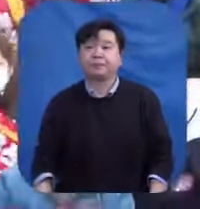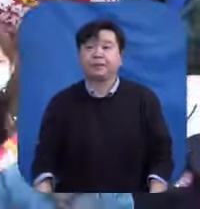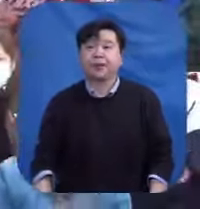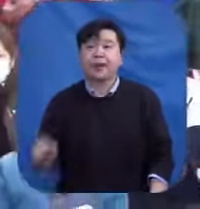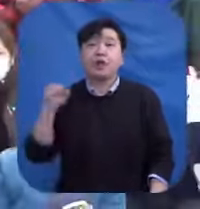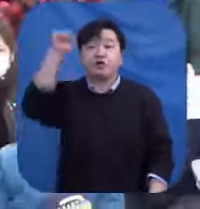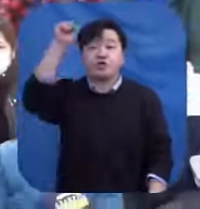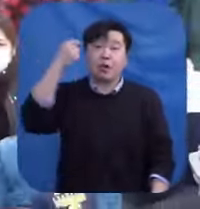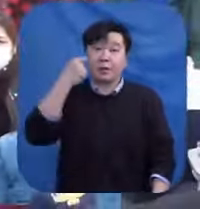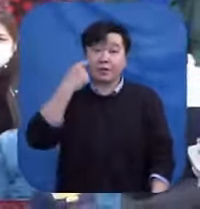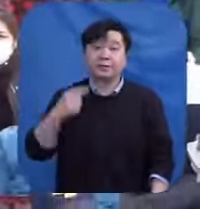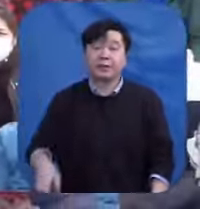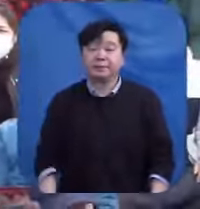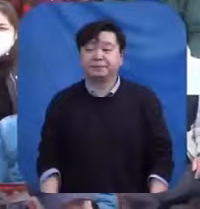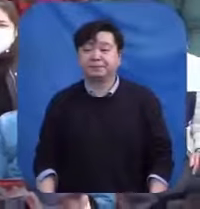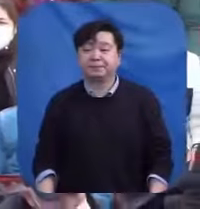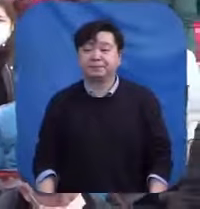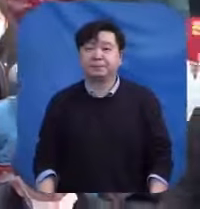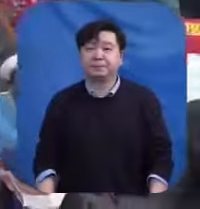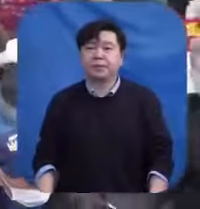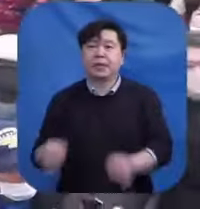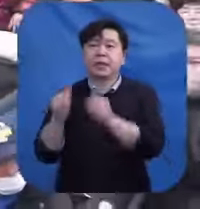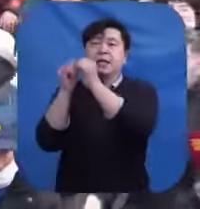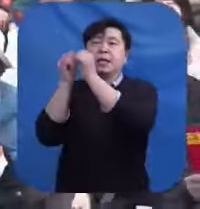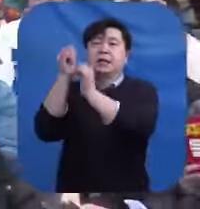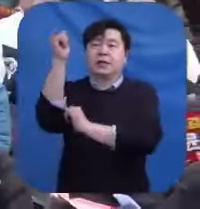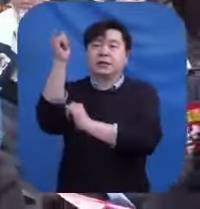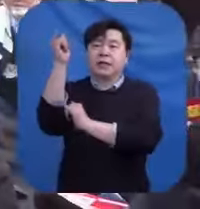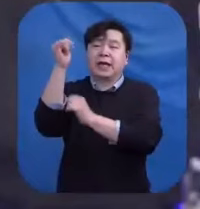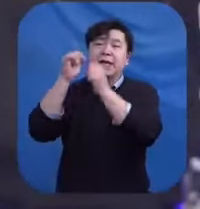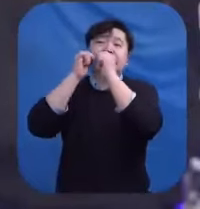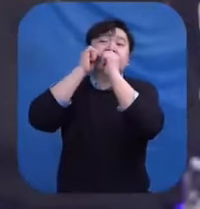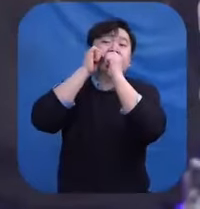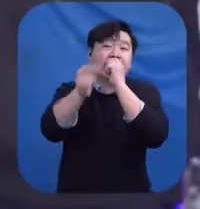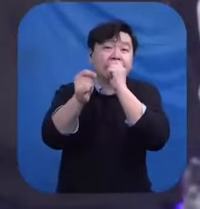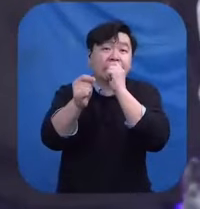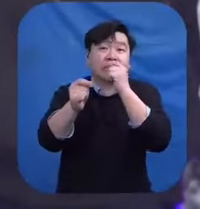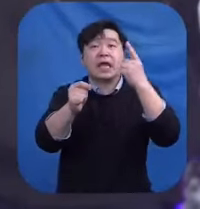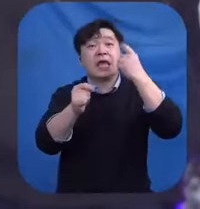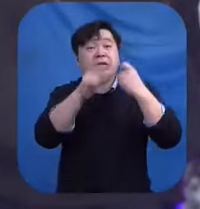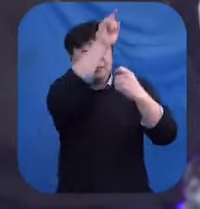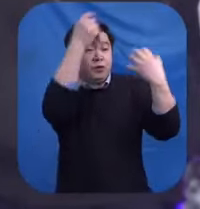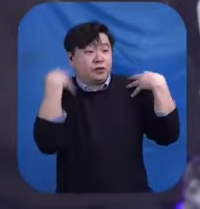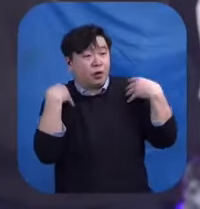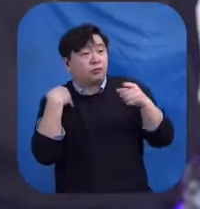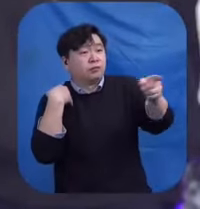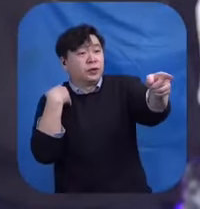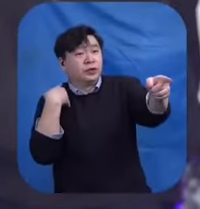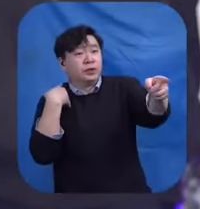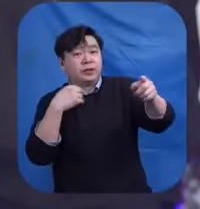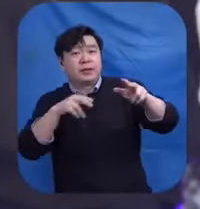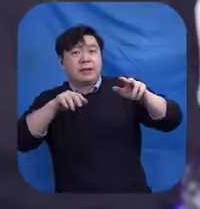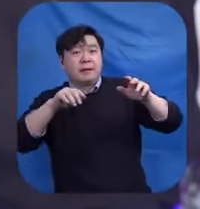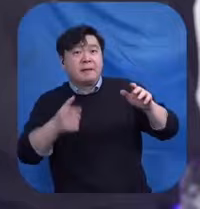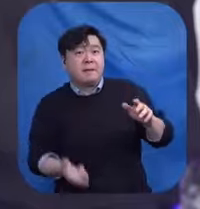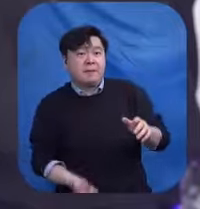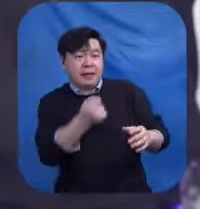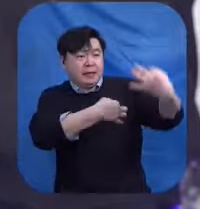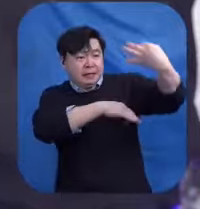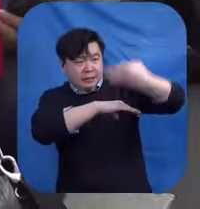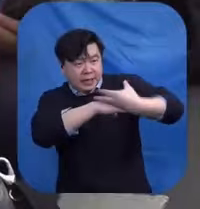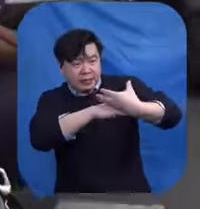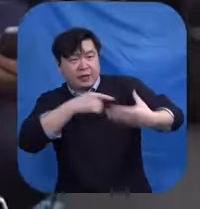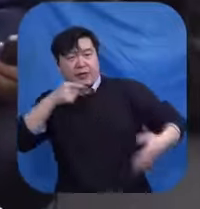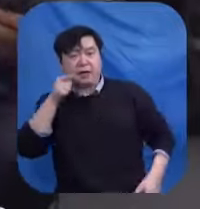한번 따라해 보겠습니다. 역사를 날조하는 일본 정부는 즉각